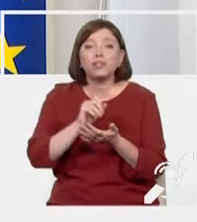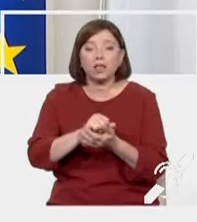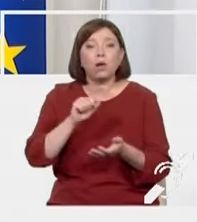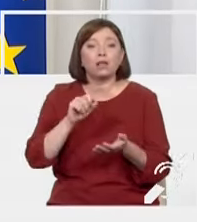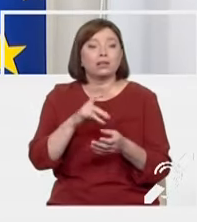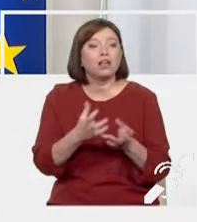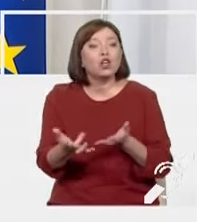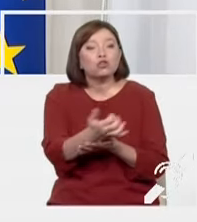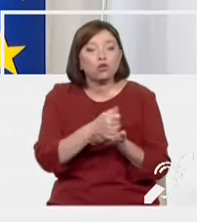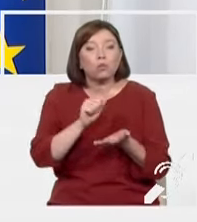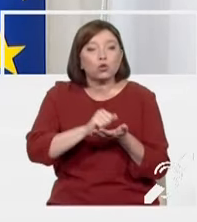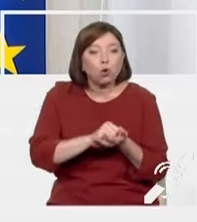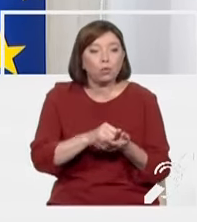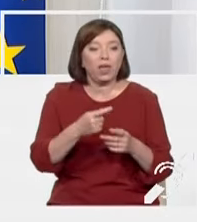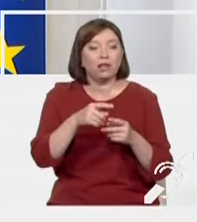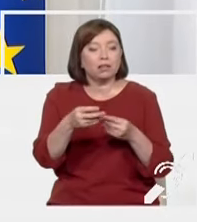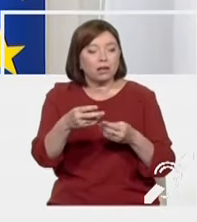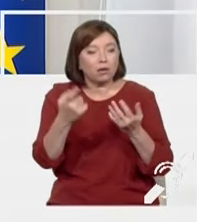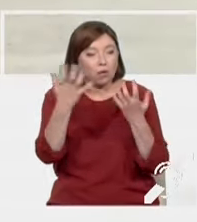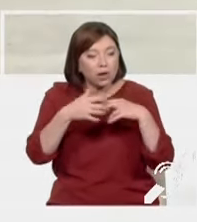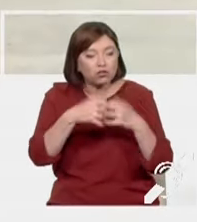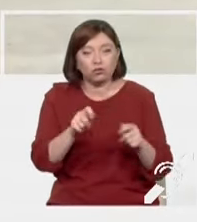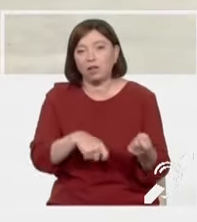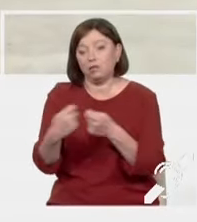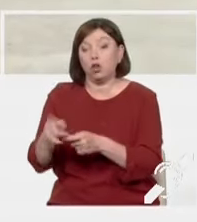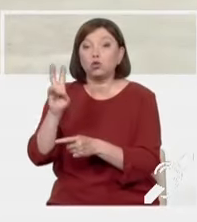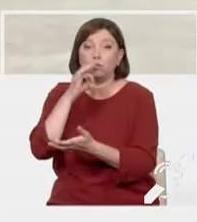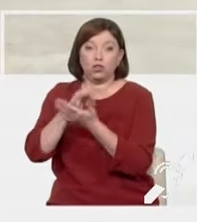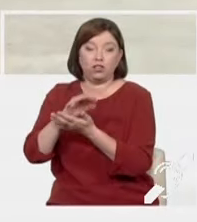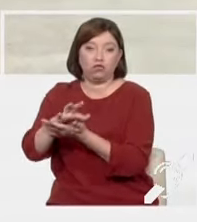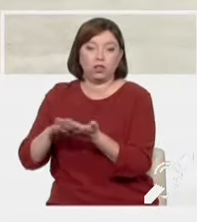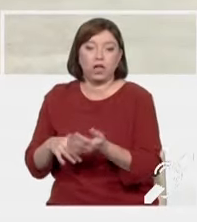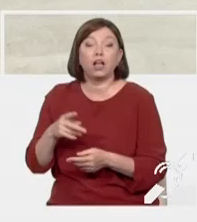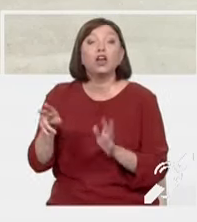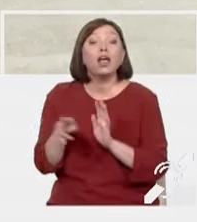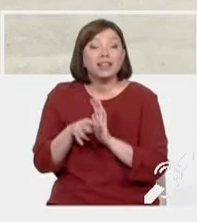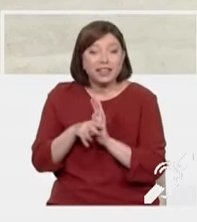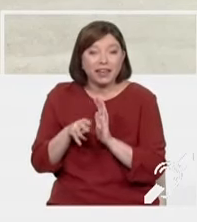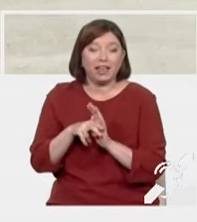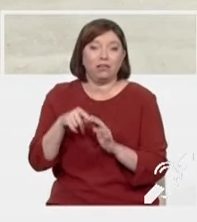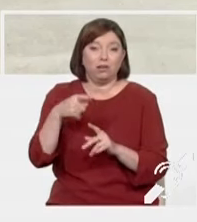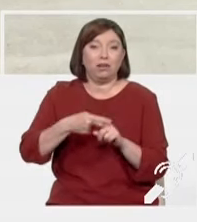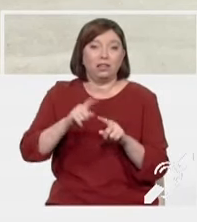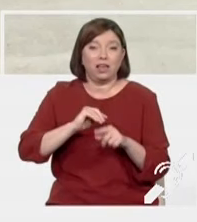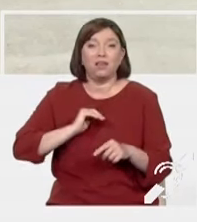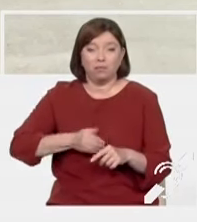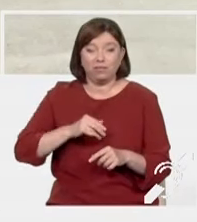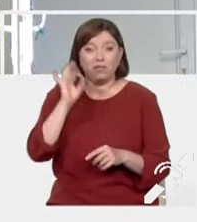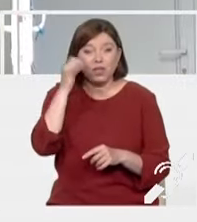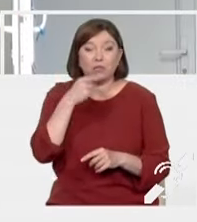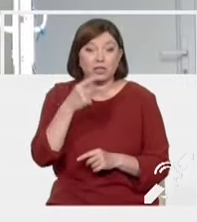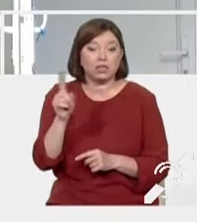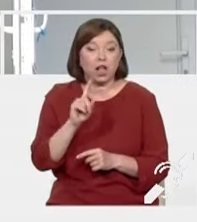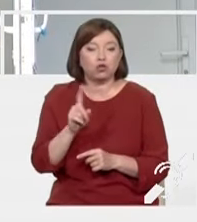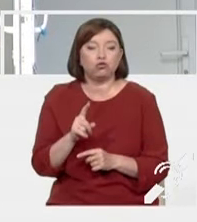de stat care va gestiona gările în continuare. Directorul Asociației Patronale a Operatorilor de Transport Auto a declarat